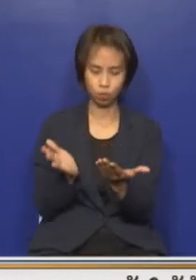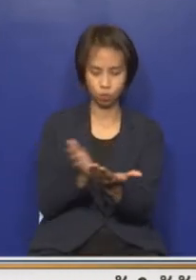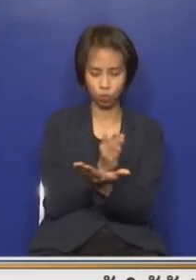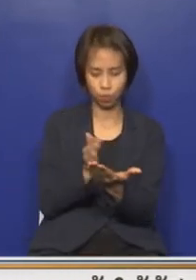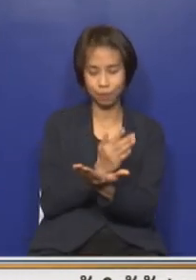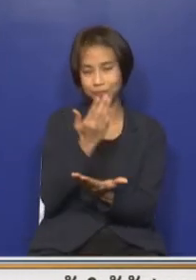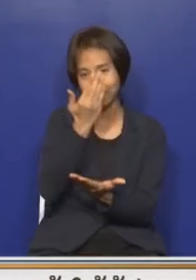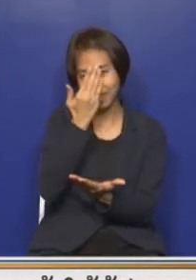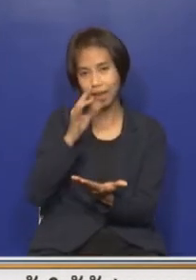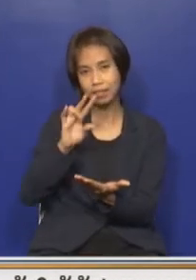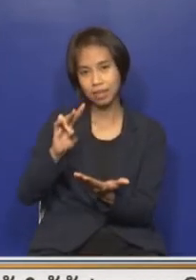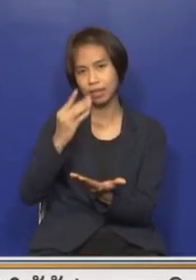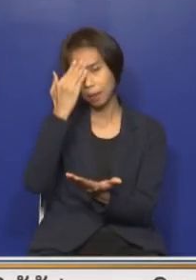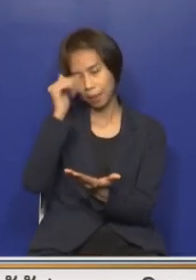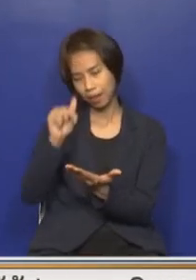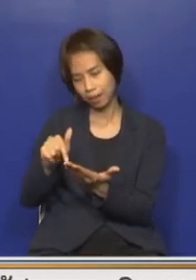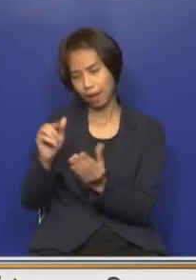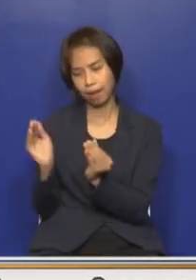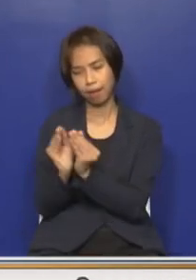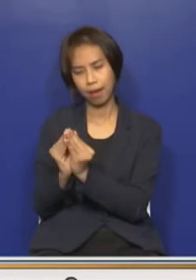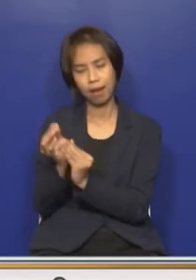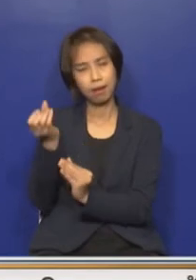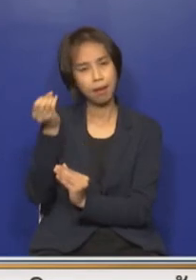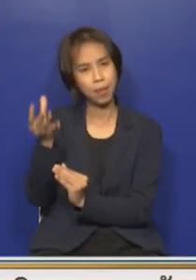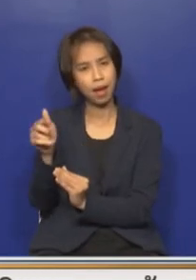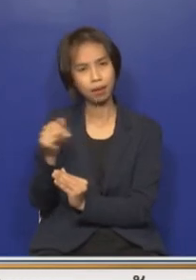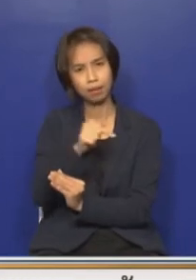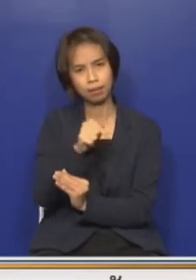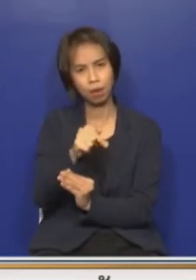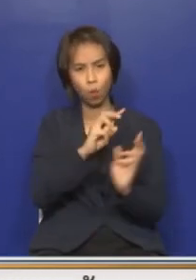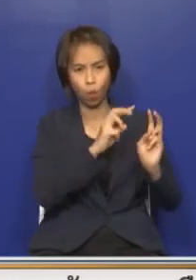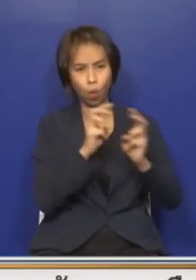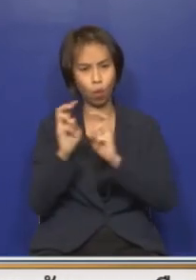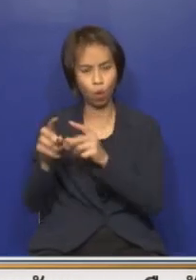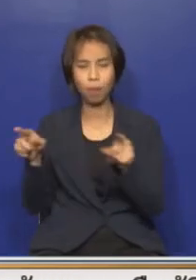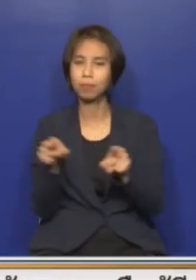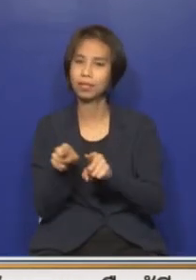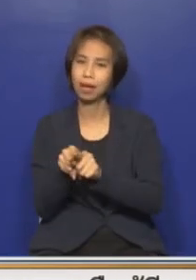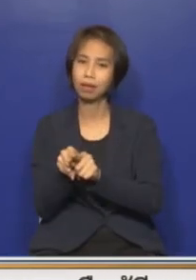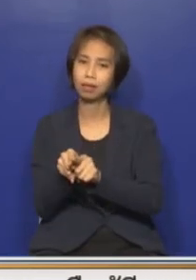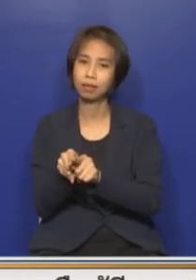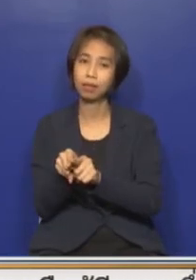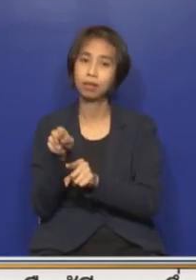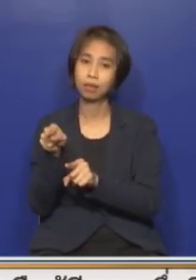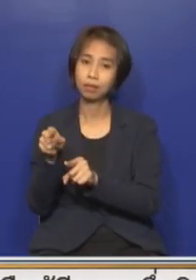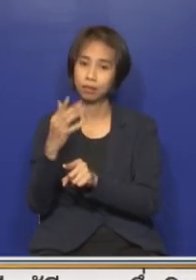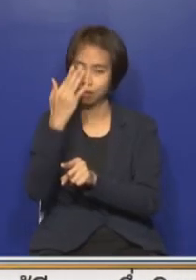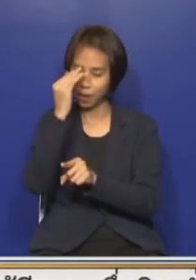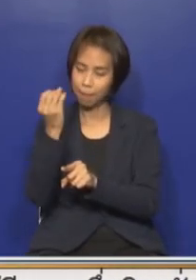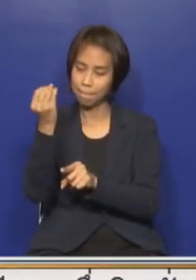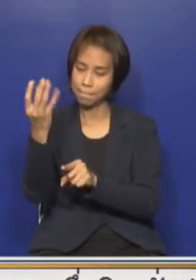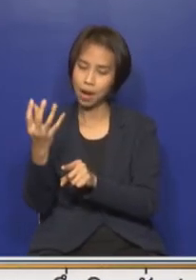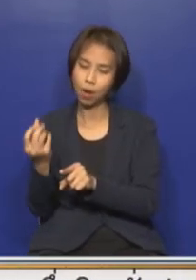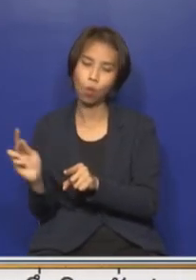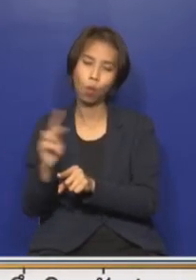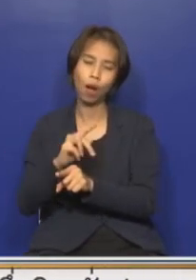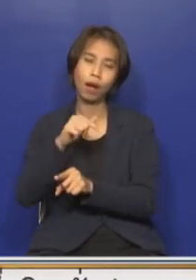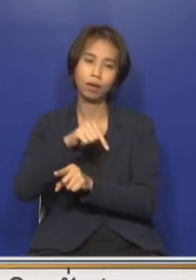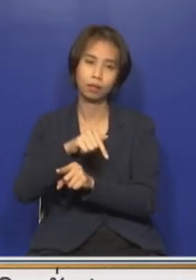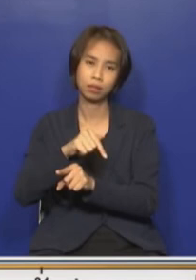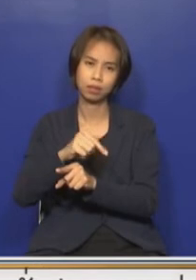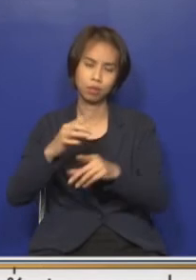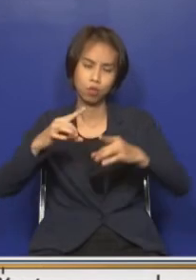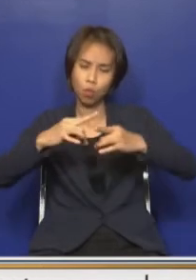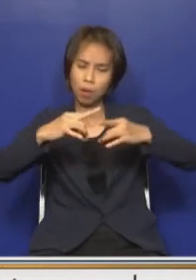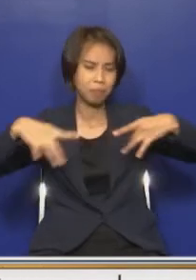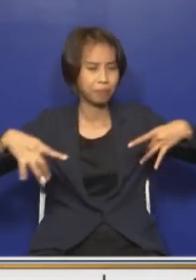ดียวกันนี้กลับได้คะแนนสูงสุดถึง 4.01 นะครับซึ่งสูงกว่าเซกเตอร์อื่นนะครับอันนี้ก็เป็นสิ่งที่ขัดแย้ง